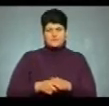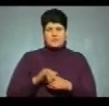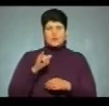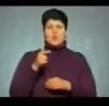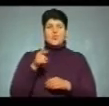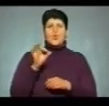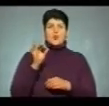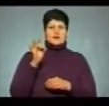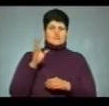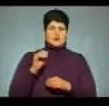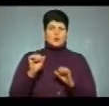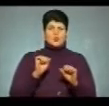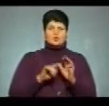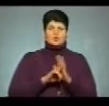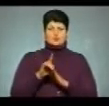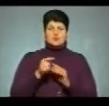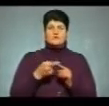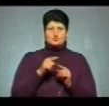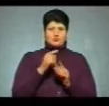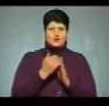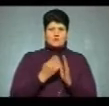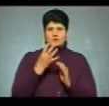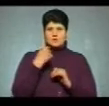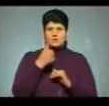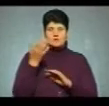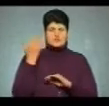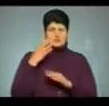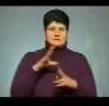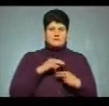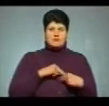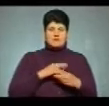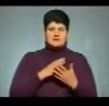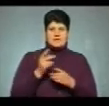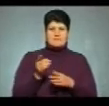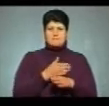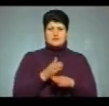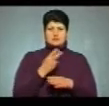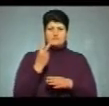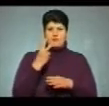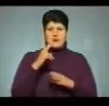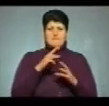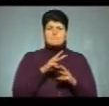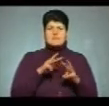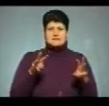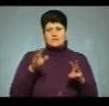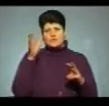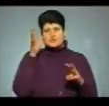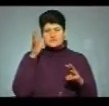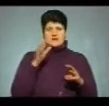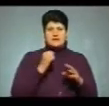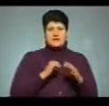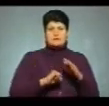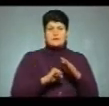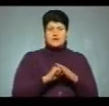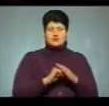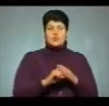Угорський уряд розпочав цю програму 4 роки тому. Співпраця відбувається між двома міністерствами освіти, і базою цієї програми є